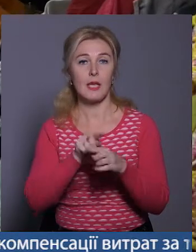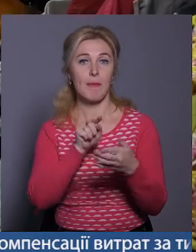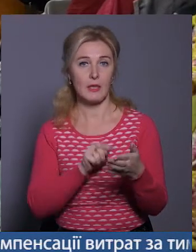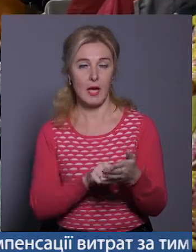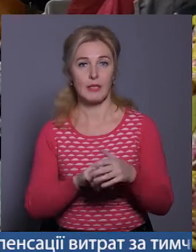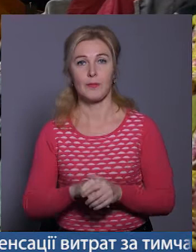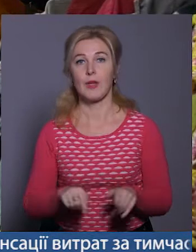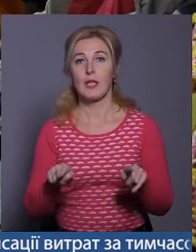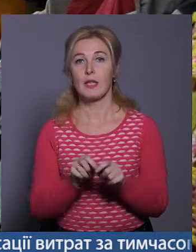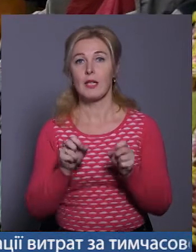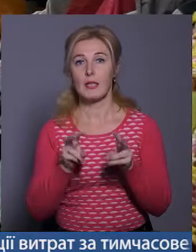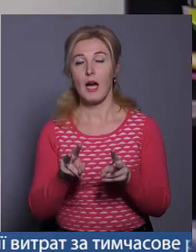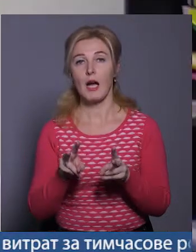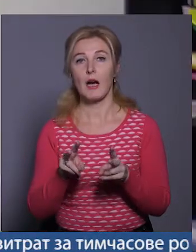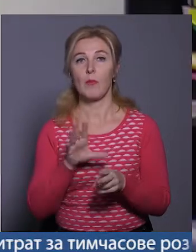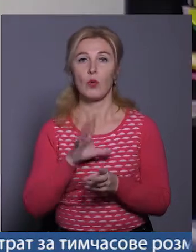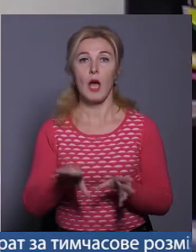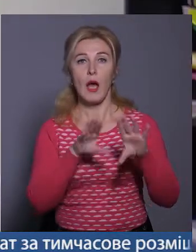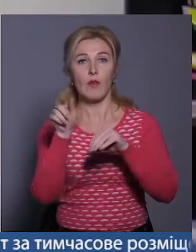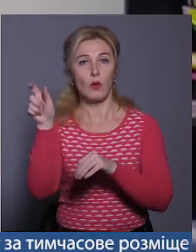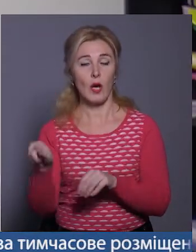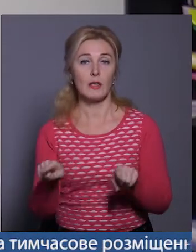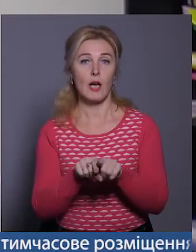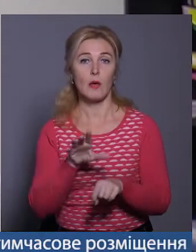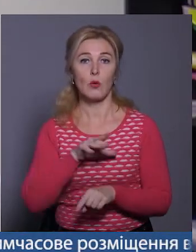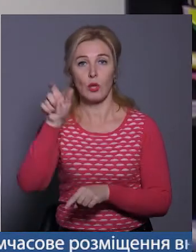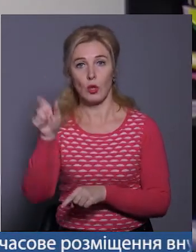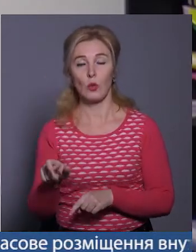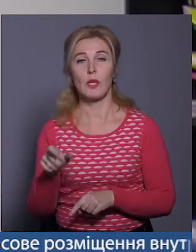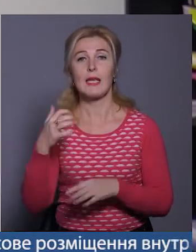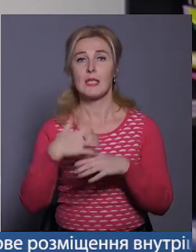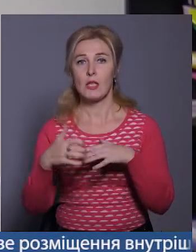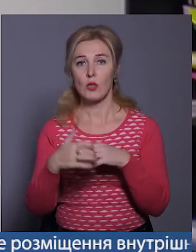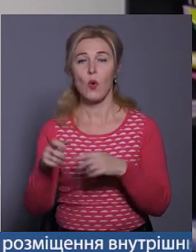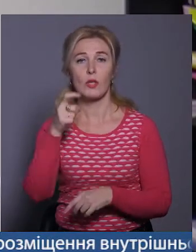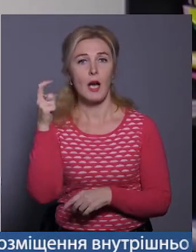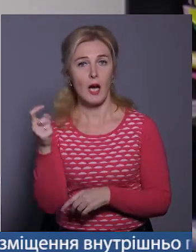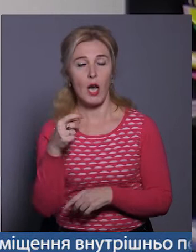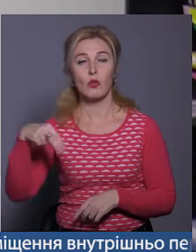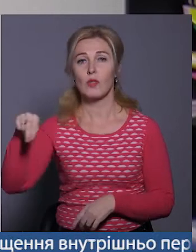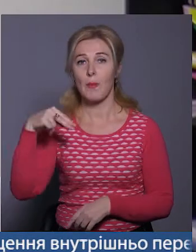як хвилі евакуації проходили, так і були люди з Донецької області, з Херсонщини, з Харківської